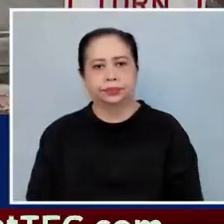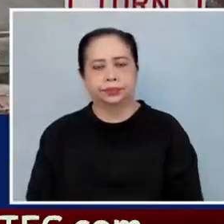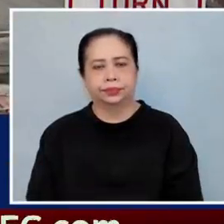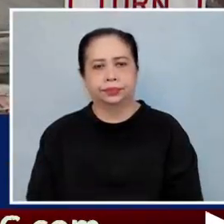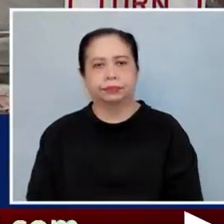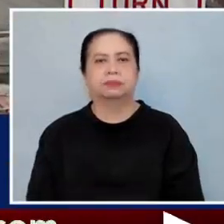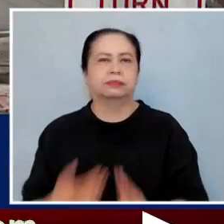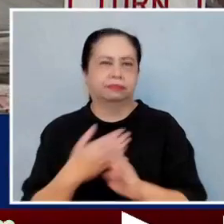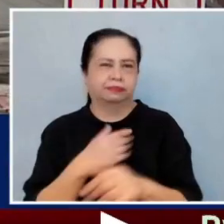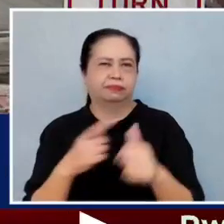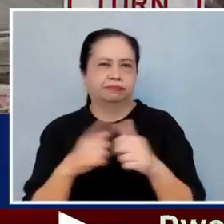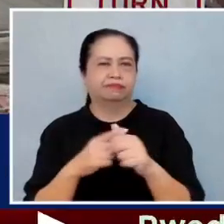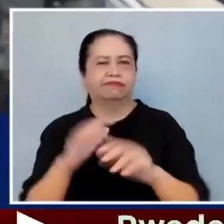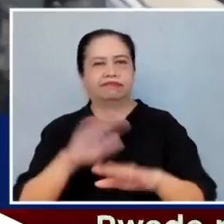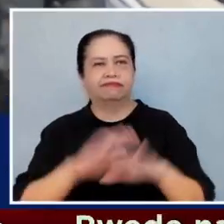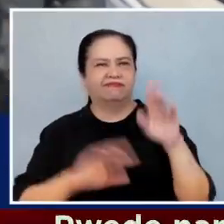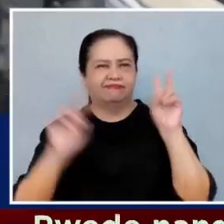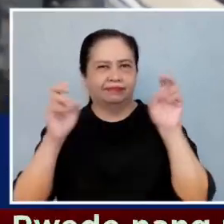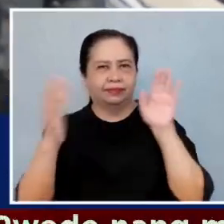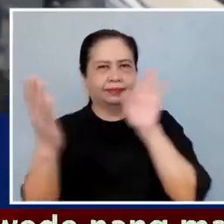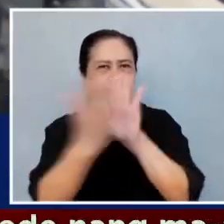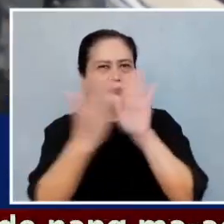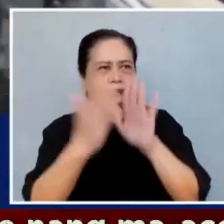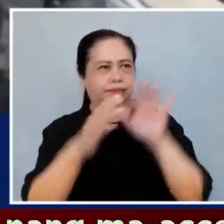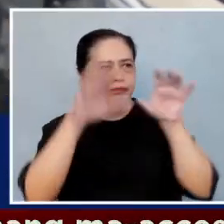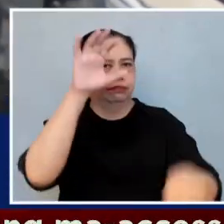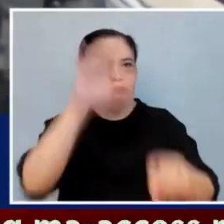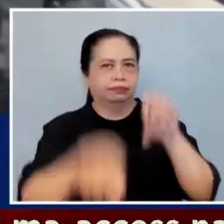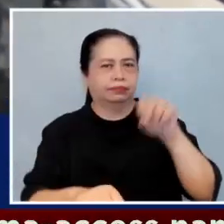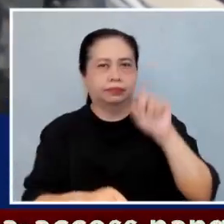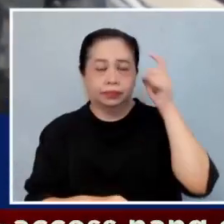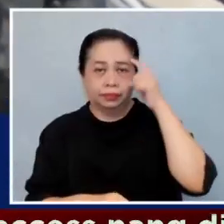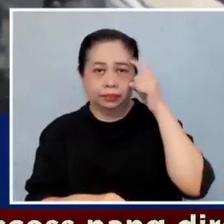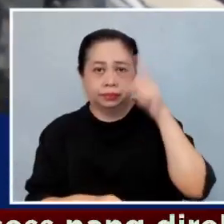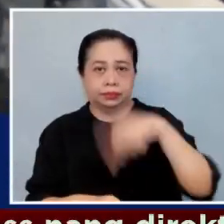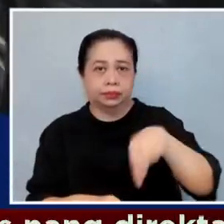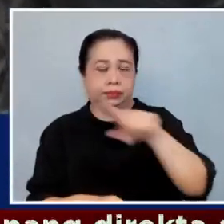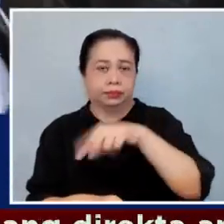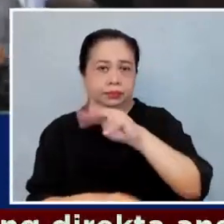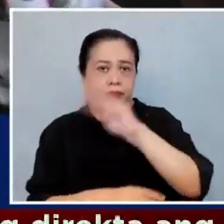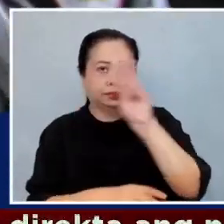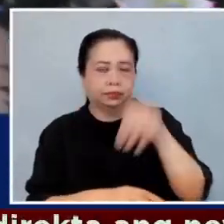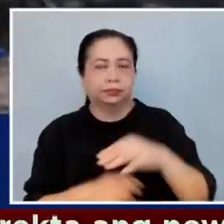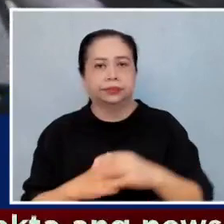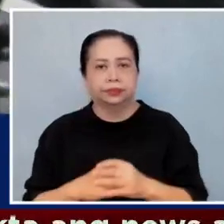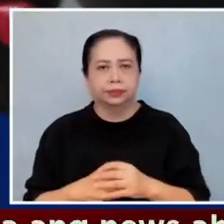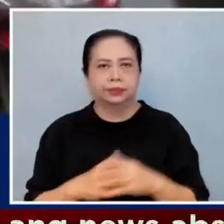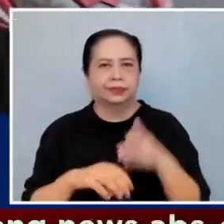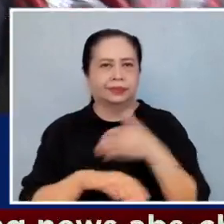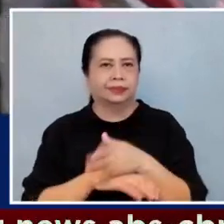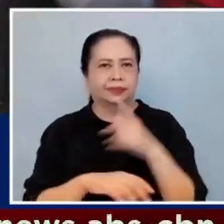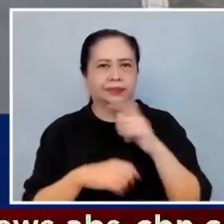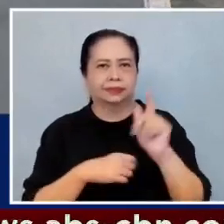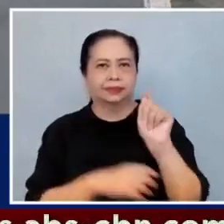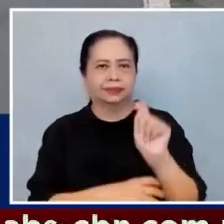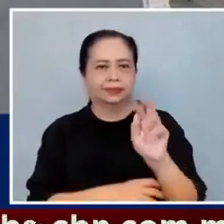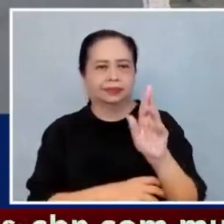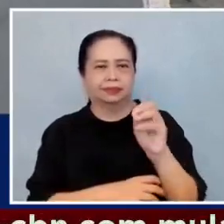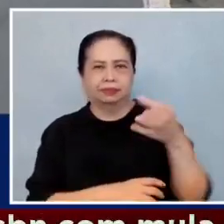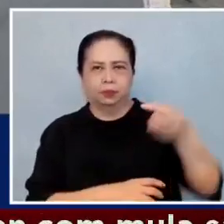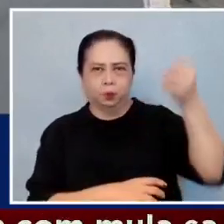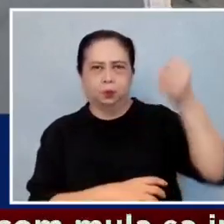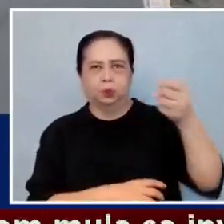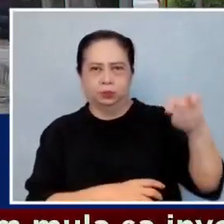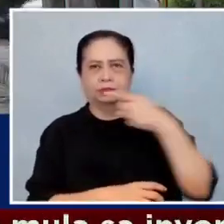Balik muna sa manumanong hulihan ng mga enforcer sa ilang mga government units dito sa Metro Manila. Matapos na pansamantalang ipinatigil ng